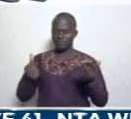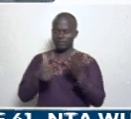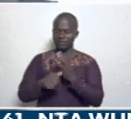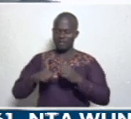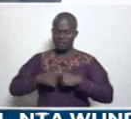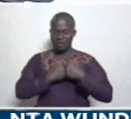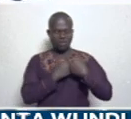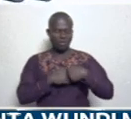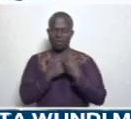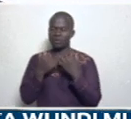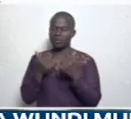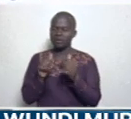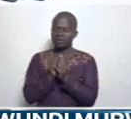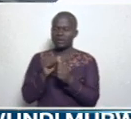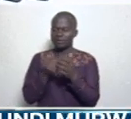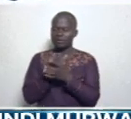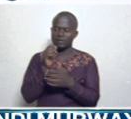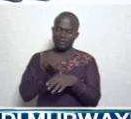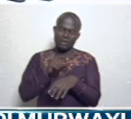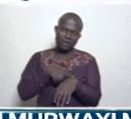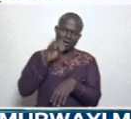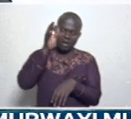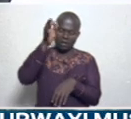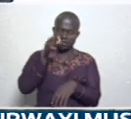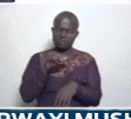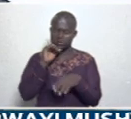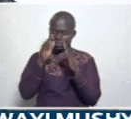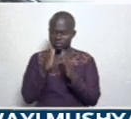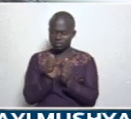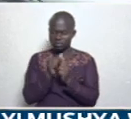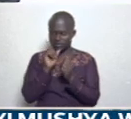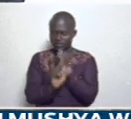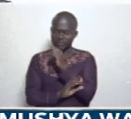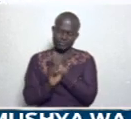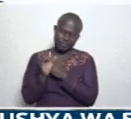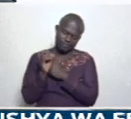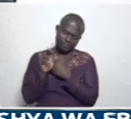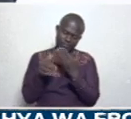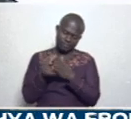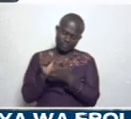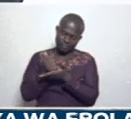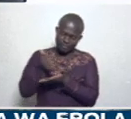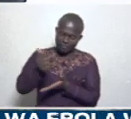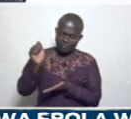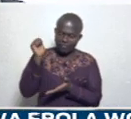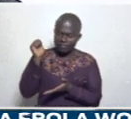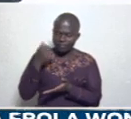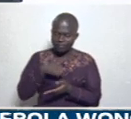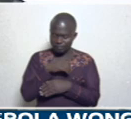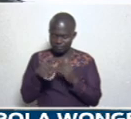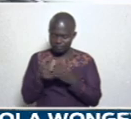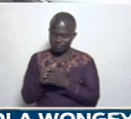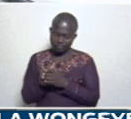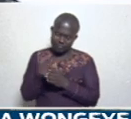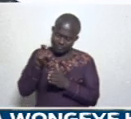y'ubu n'andi ashobora kuvuka mu gihe kiri imbere. Nta muntu, nta n'igihugu cyangwa se ingabo zishobora kwifasha. Twese